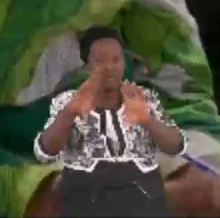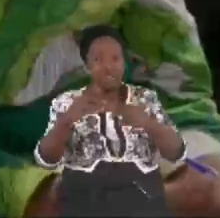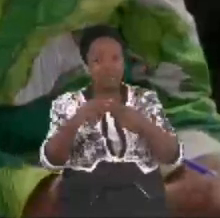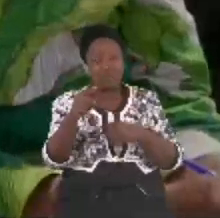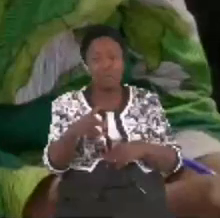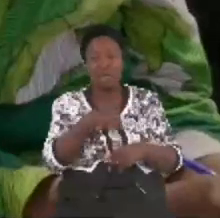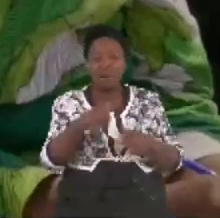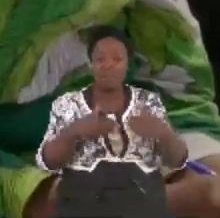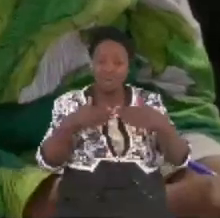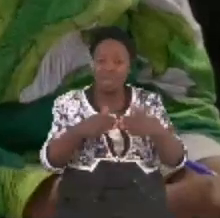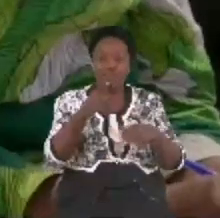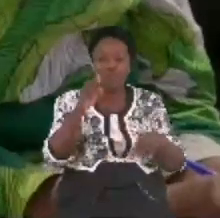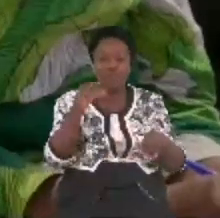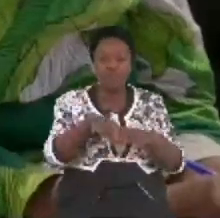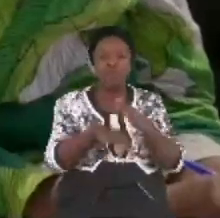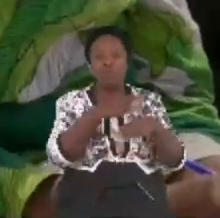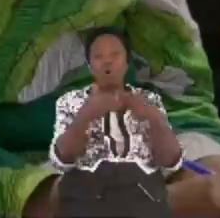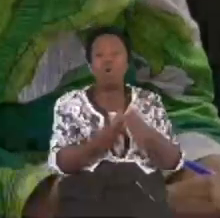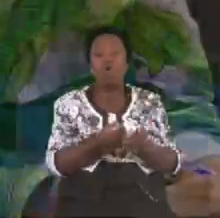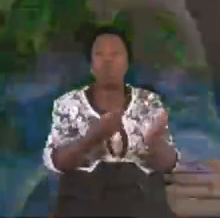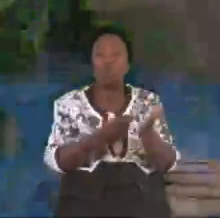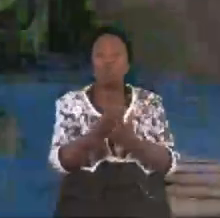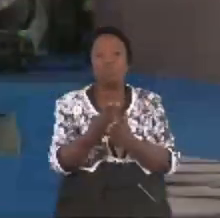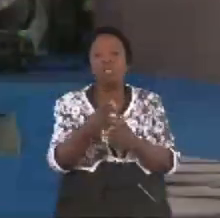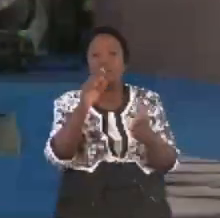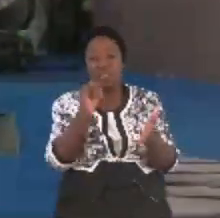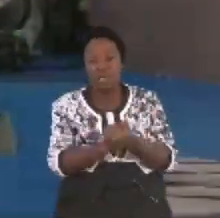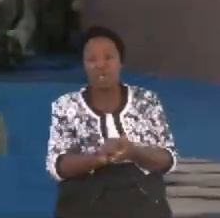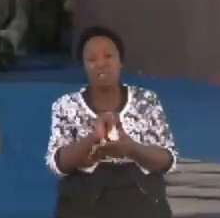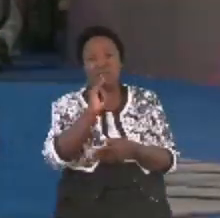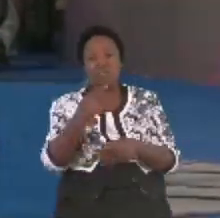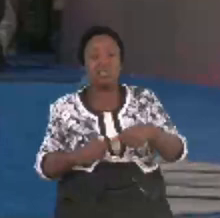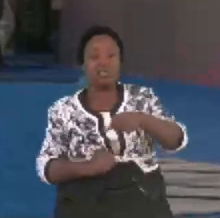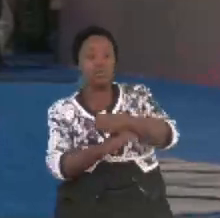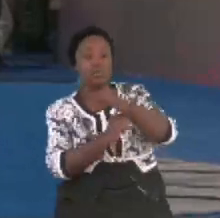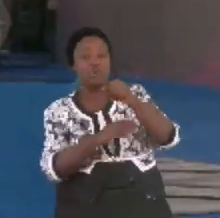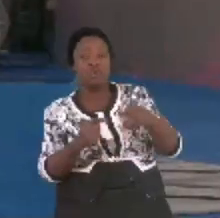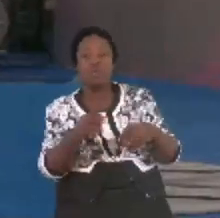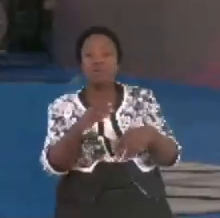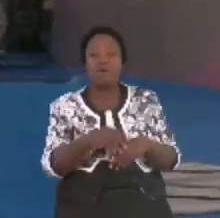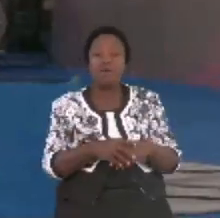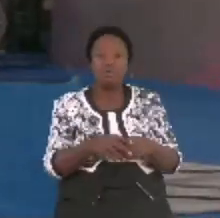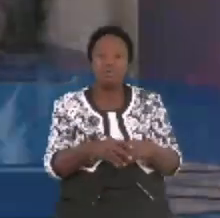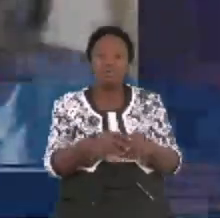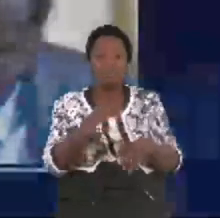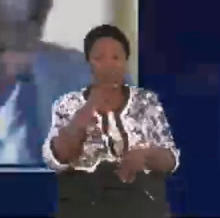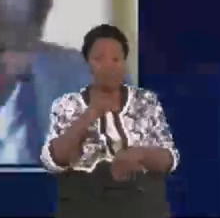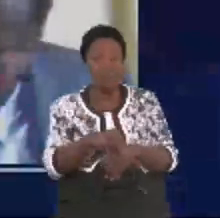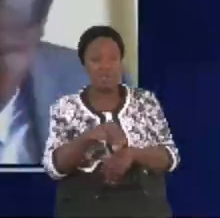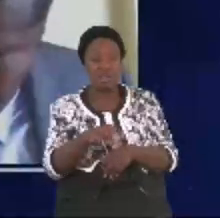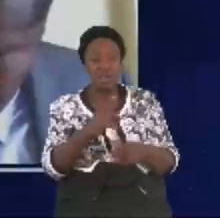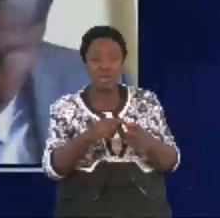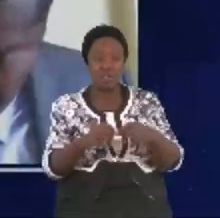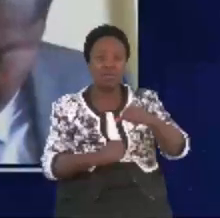et il vous conduira dans toute la vérité. Ça c'est le ministère qui soutient et l'esprit